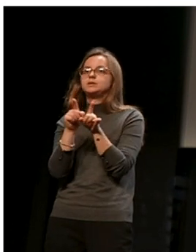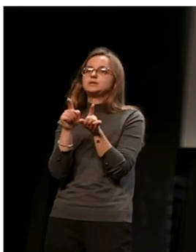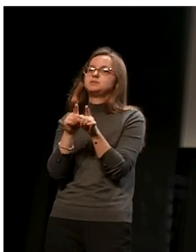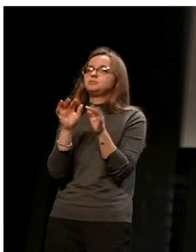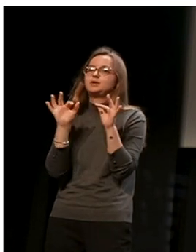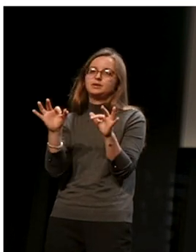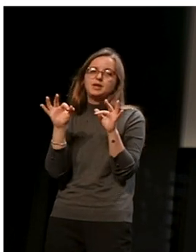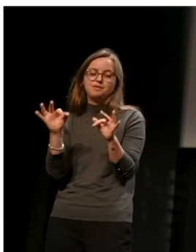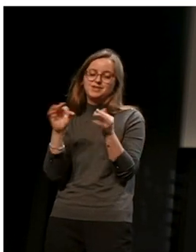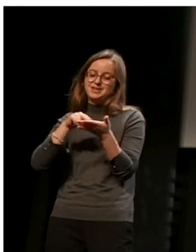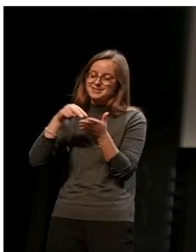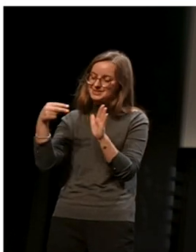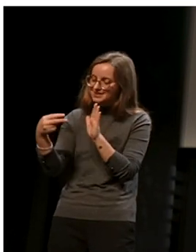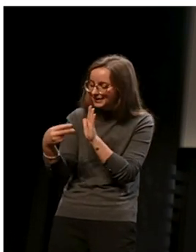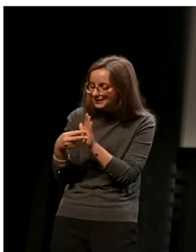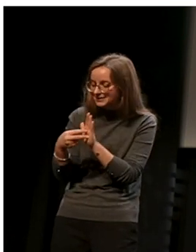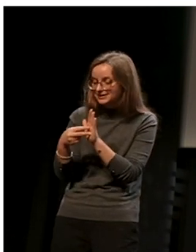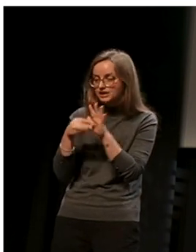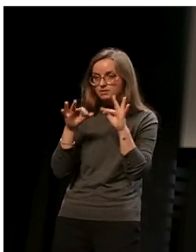sur l'occupation de l'espace.